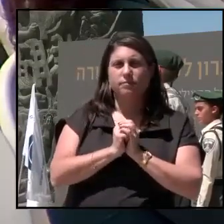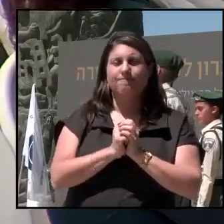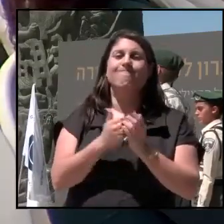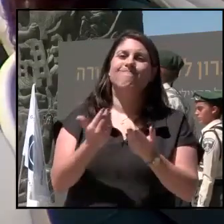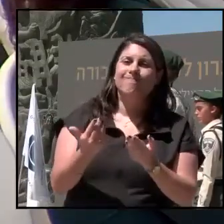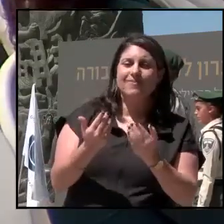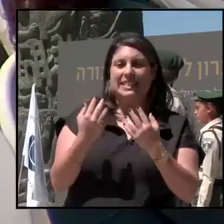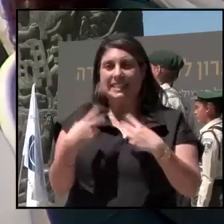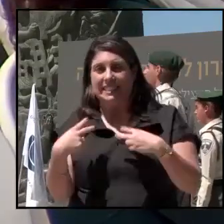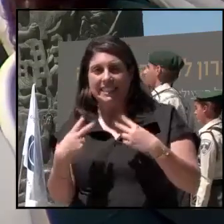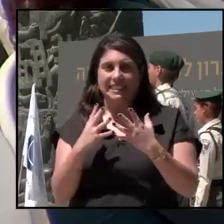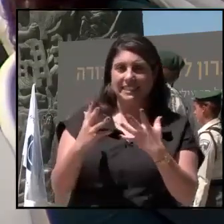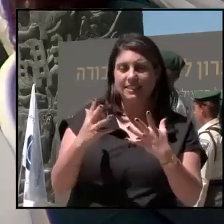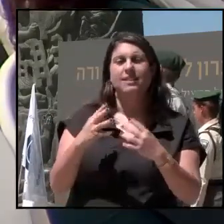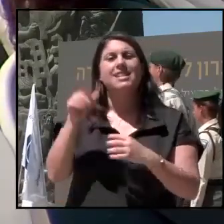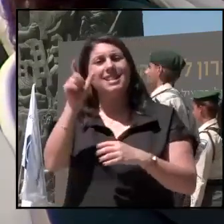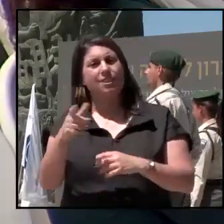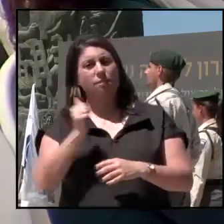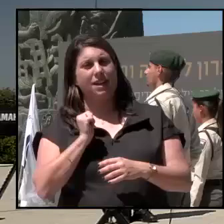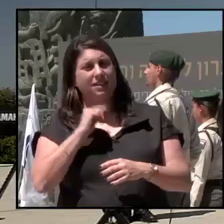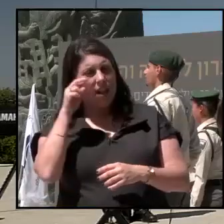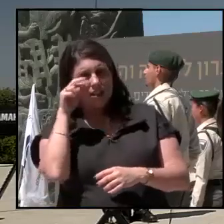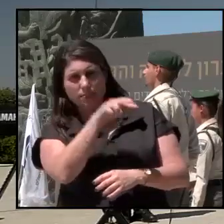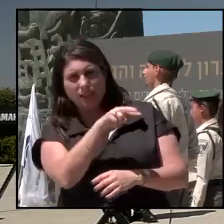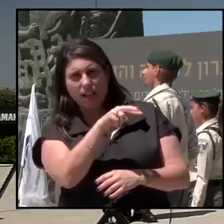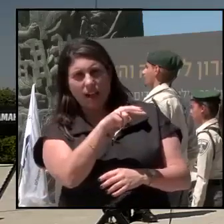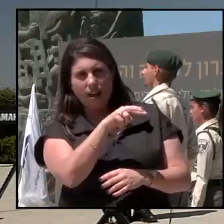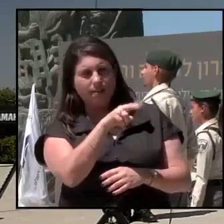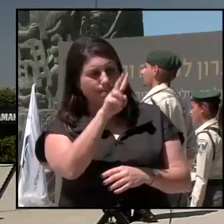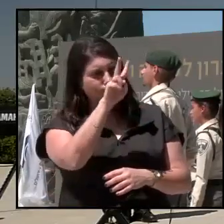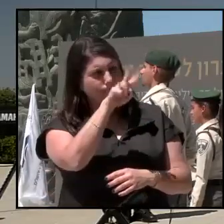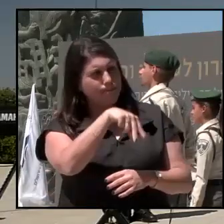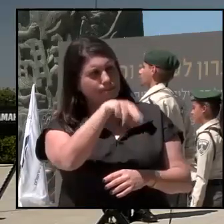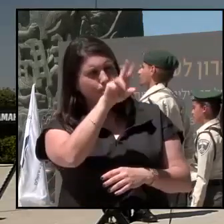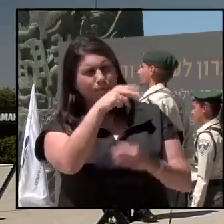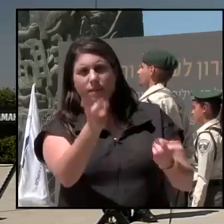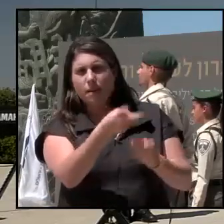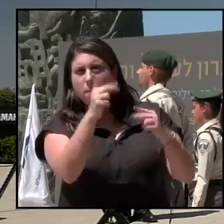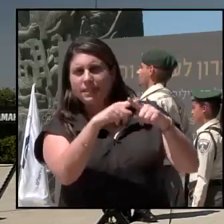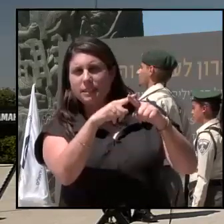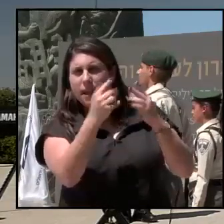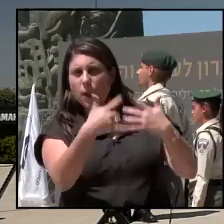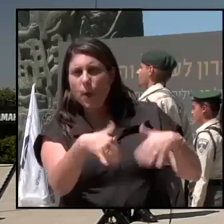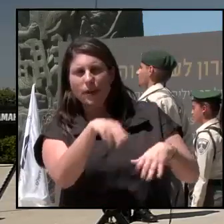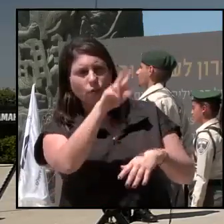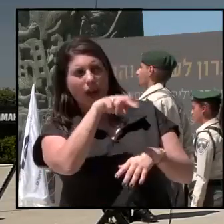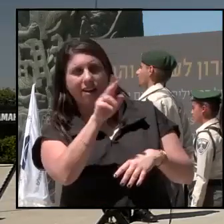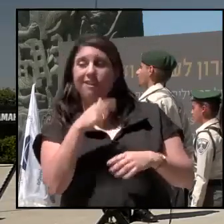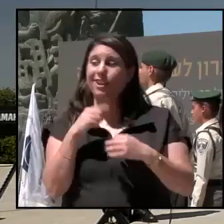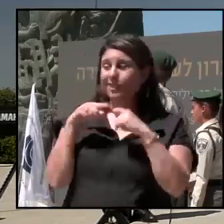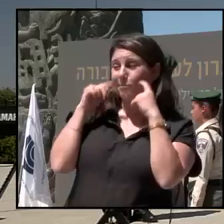אחרי רגע של היסוס, איש המיליציה נותן בי מבט חודר. סורק את פניי, מחפש סימן לחולשה. אז אני